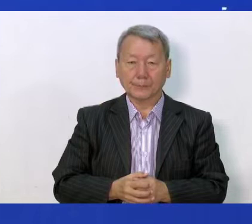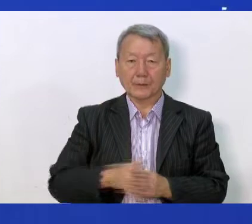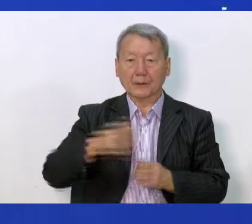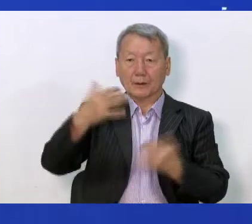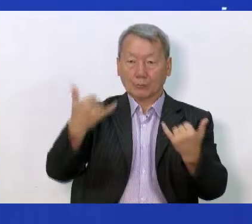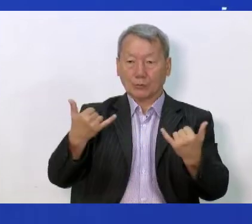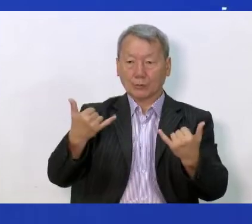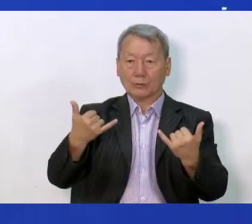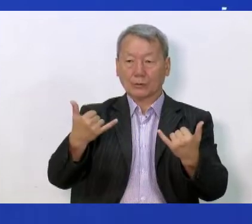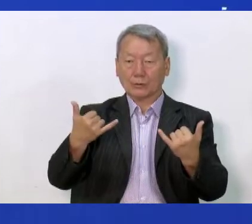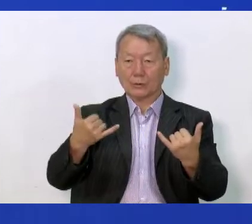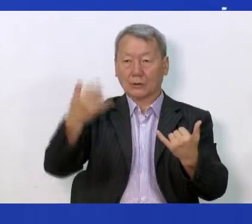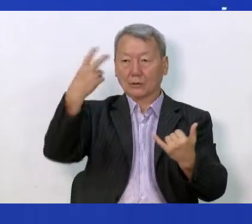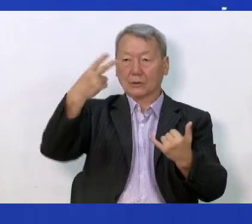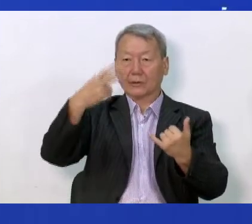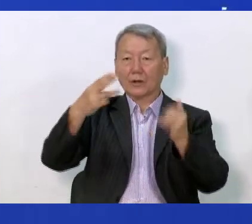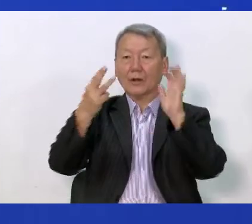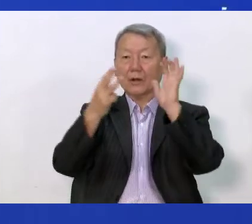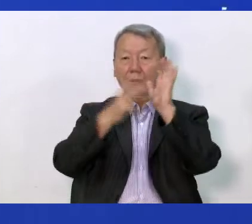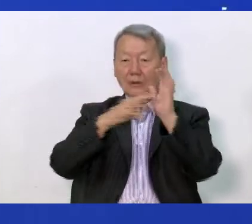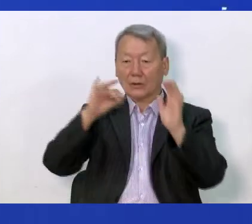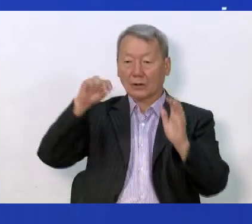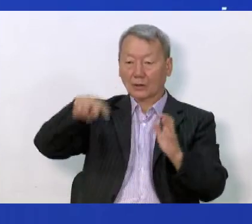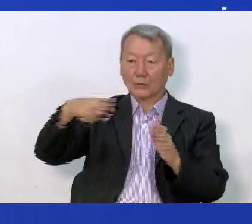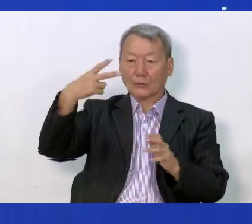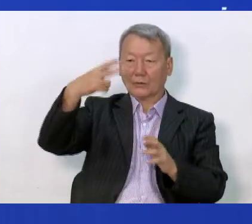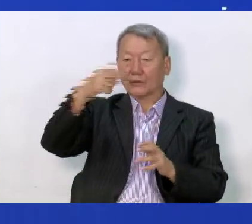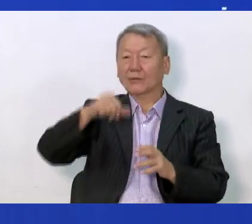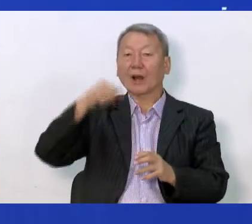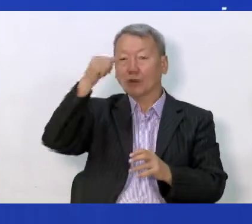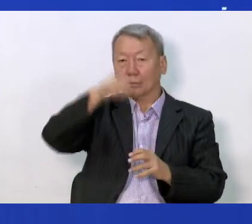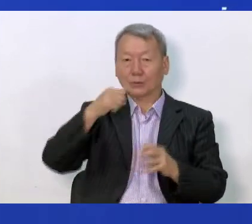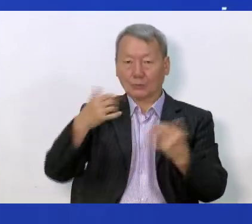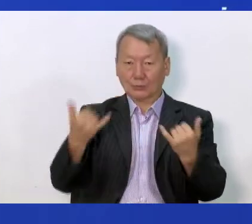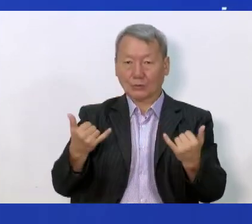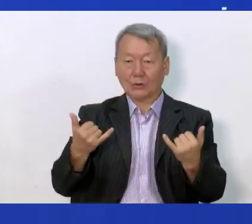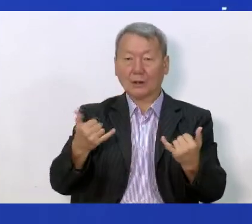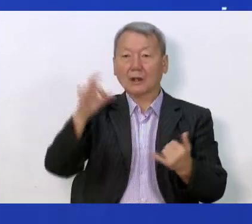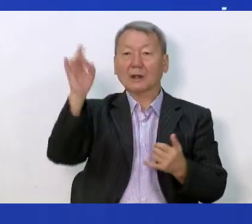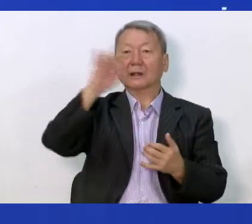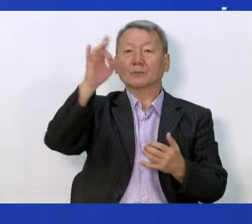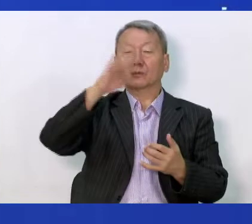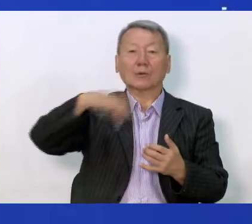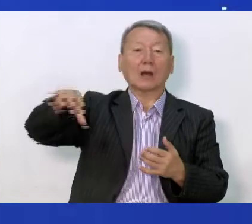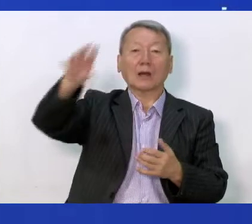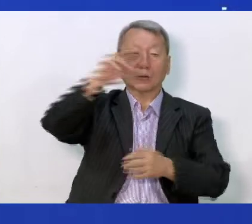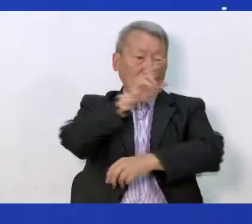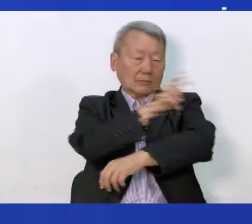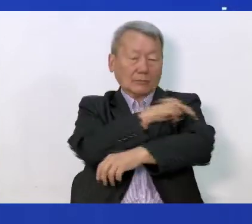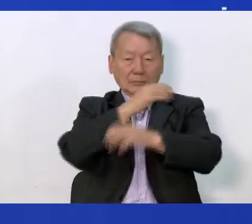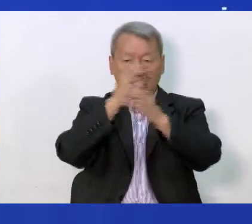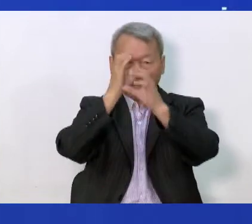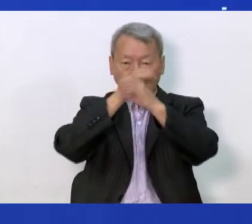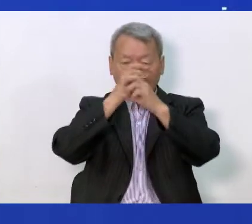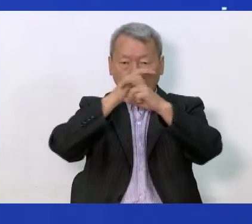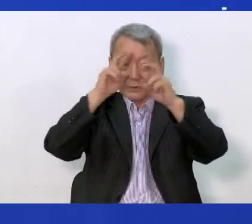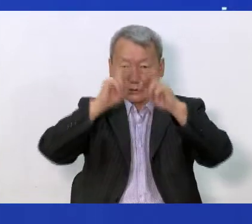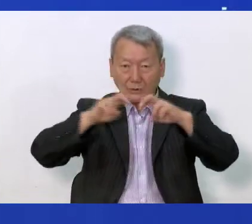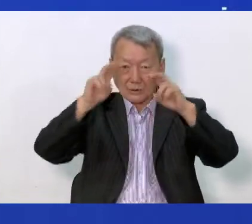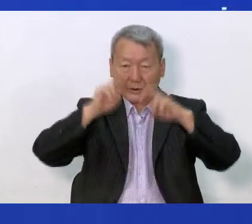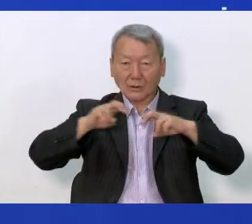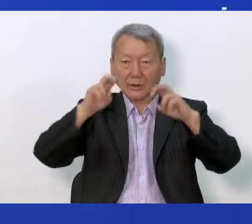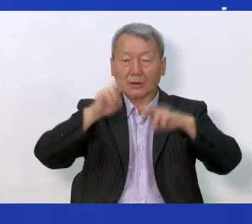Жыйырма сегизинчи июль 2020 жылга карата республикада лабораториялык